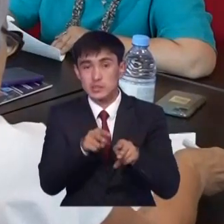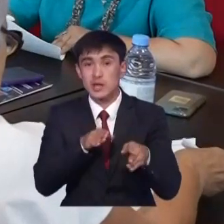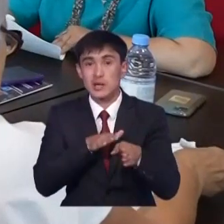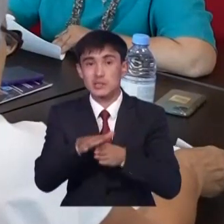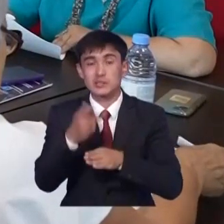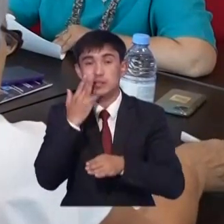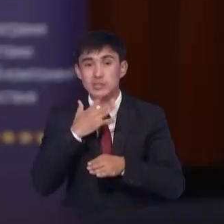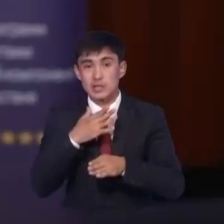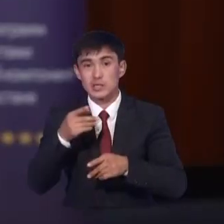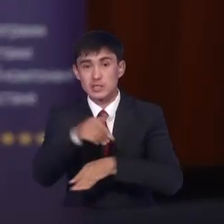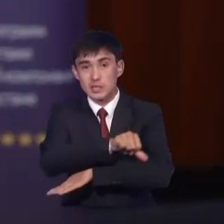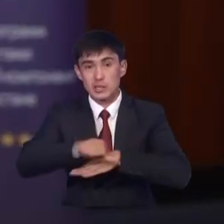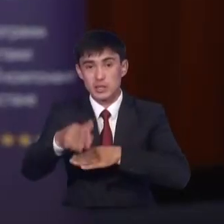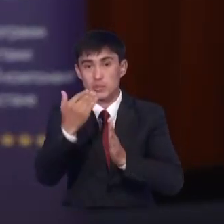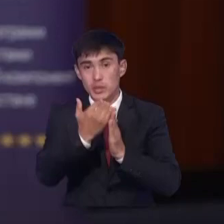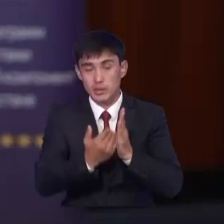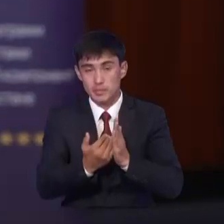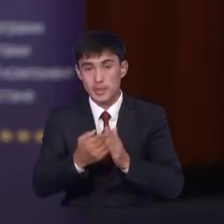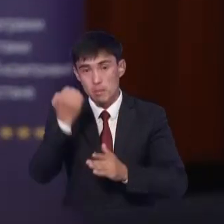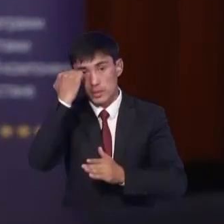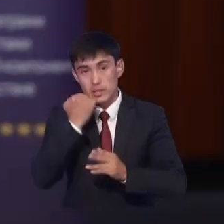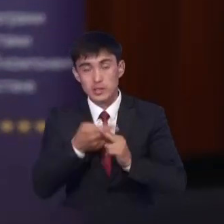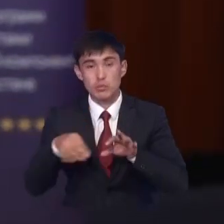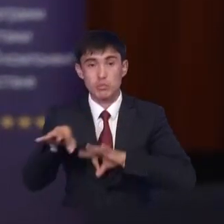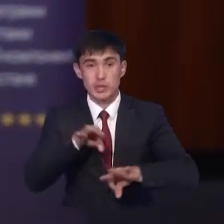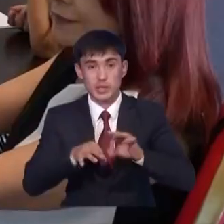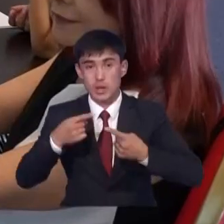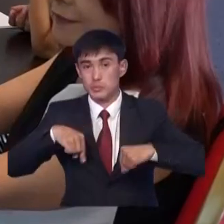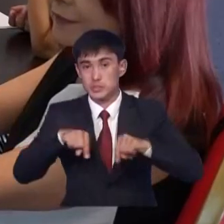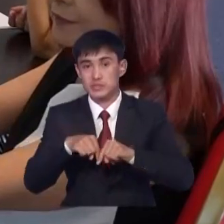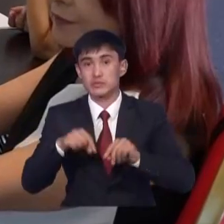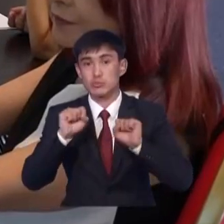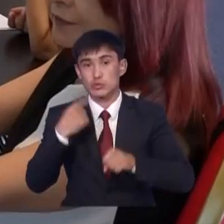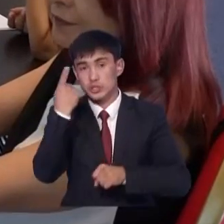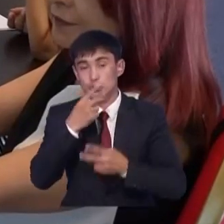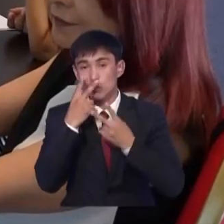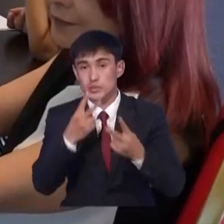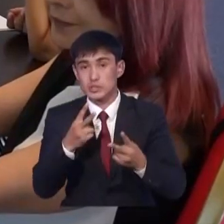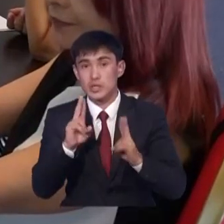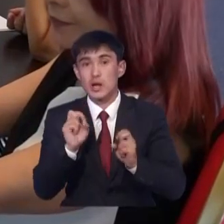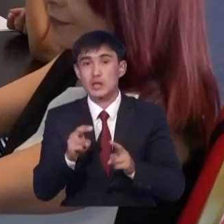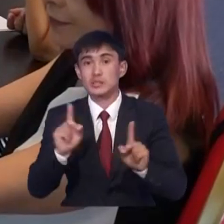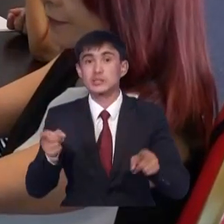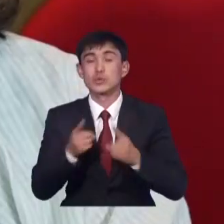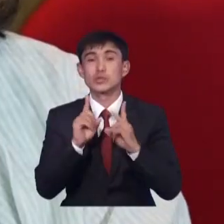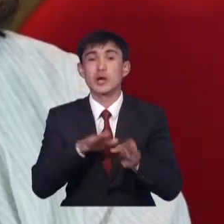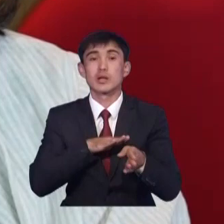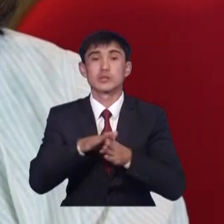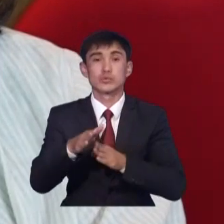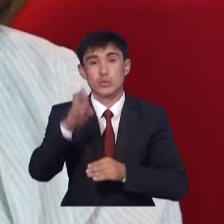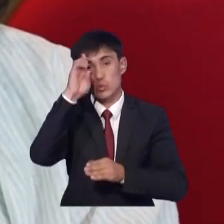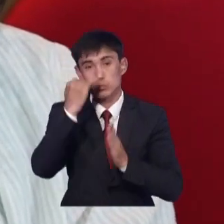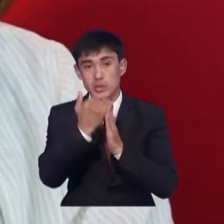реализации национальных и территориальных программ. Благодаря этому проекту общественность может лично убедиться в том, как создаются и как